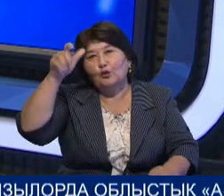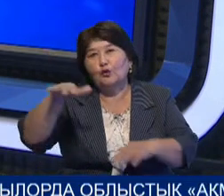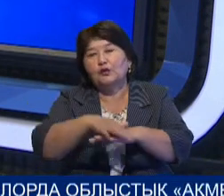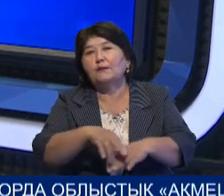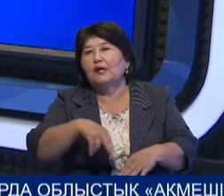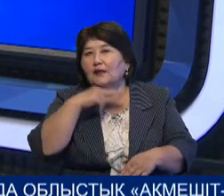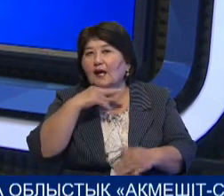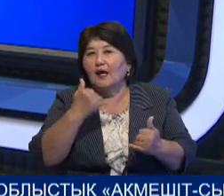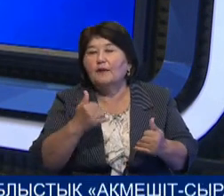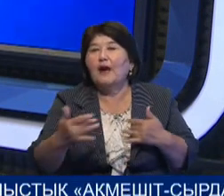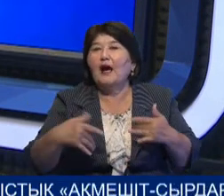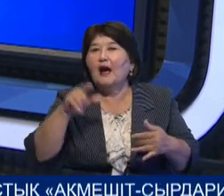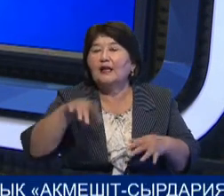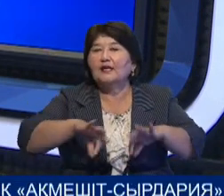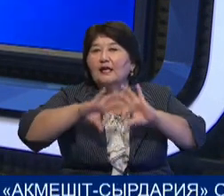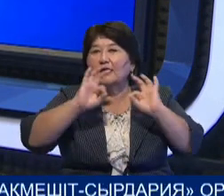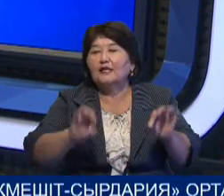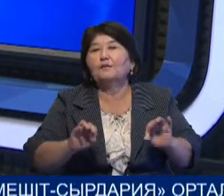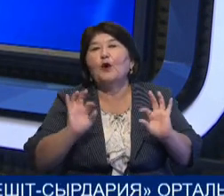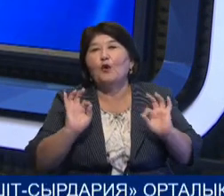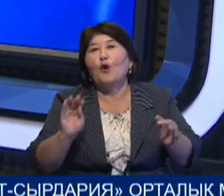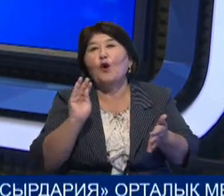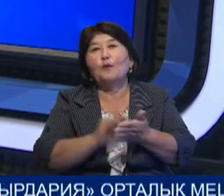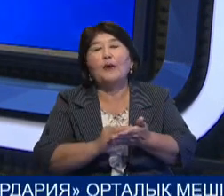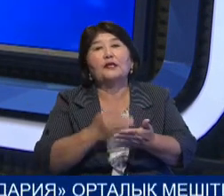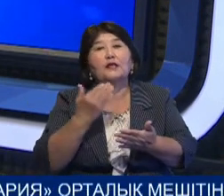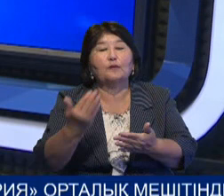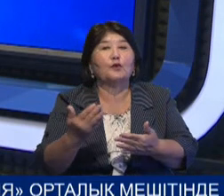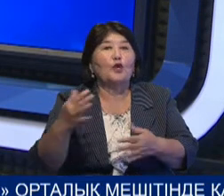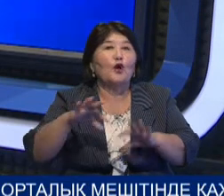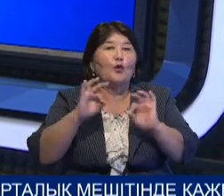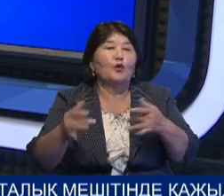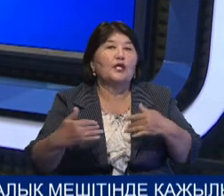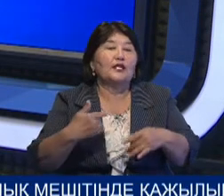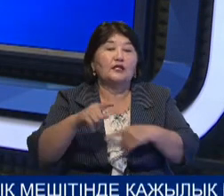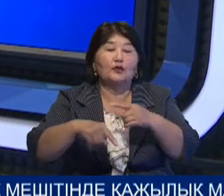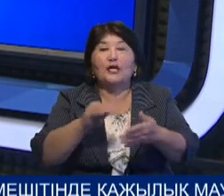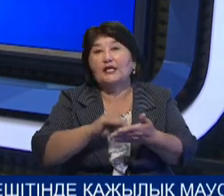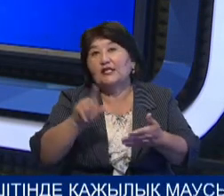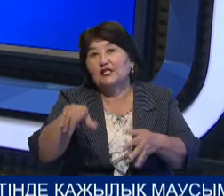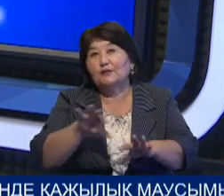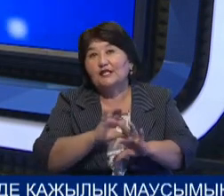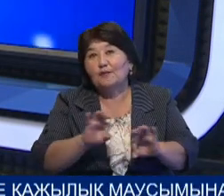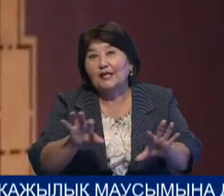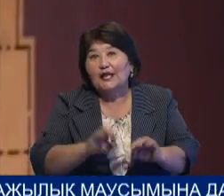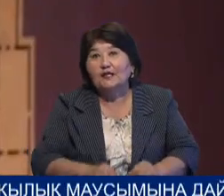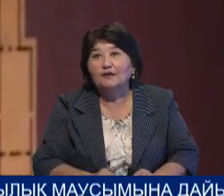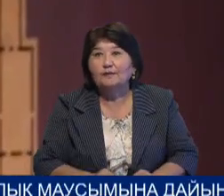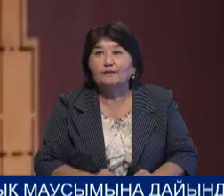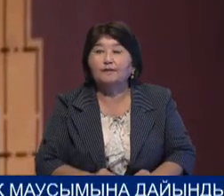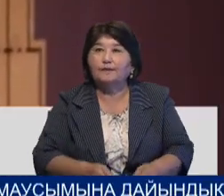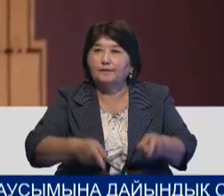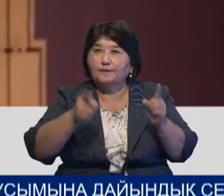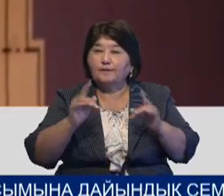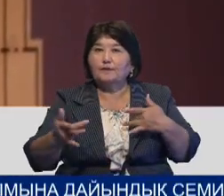жылы қабылдап, әртістердің кәсіби қырын оң бағалады. Анадолы еліндегі өнер кеші турасында тілшіміз сабақтайды. Шын